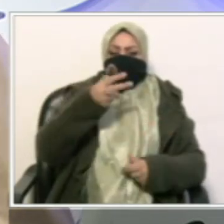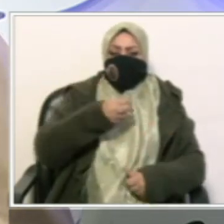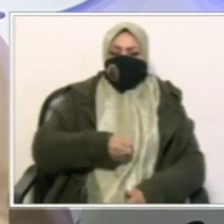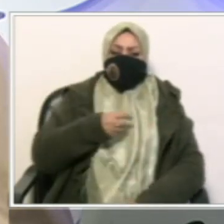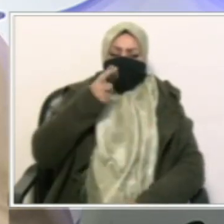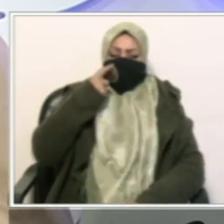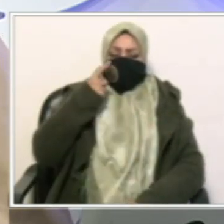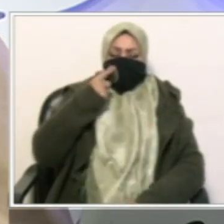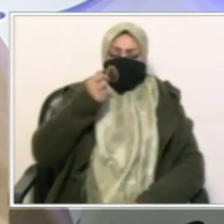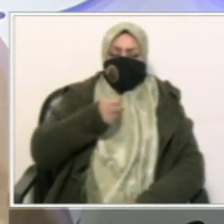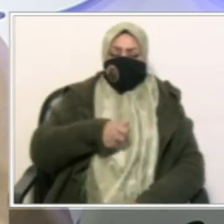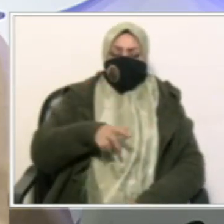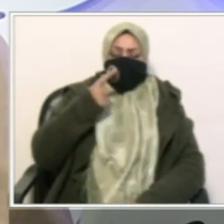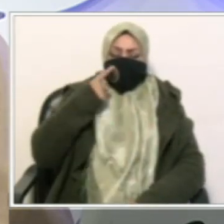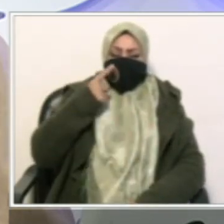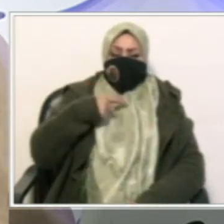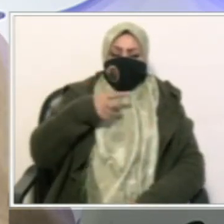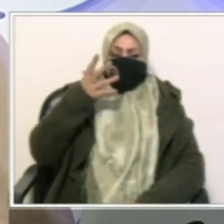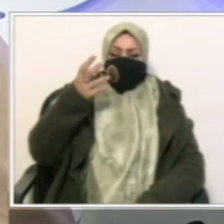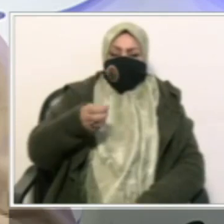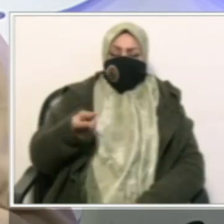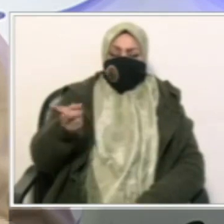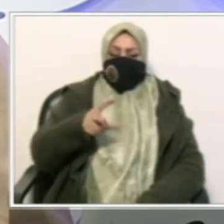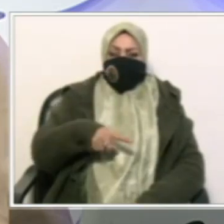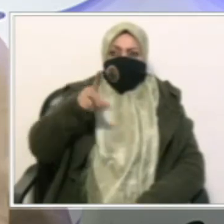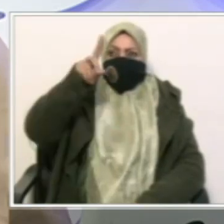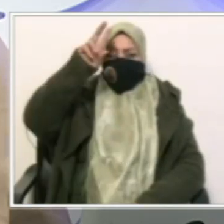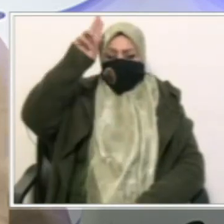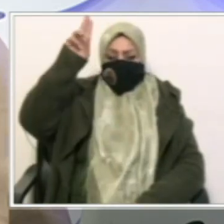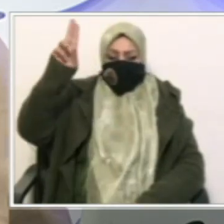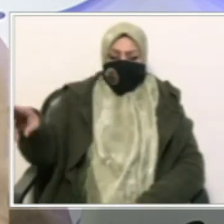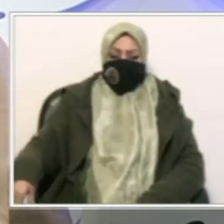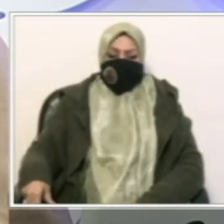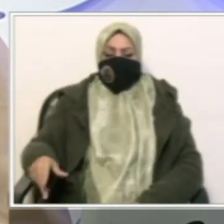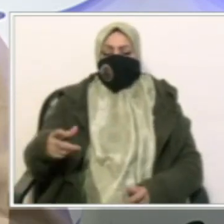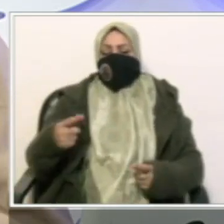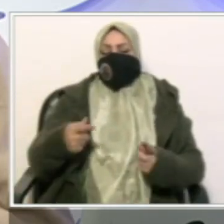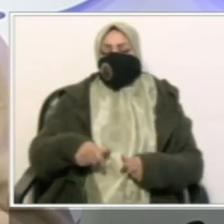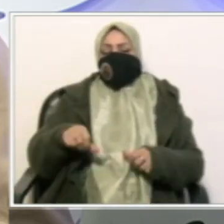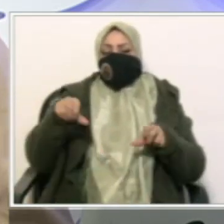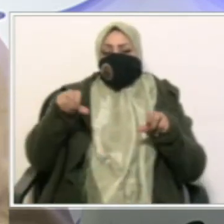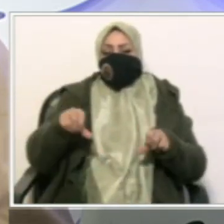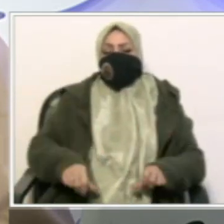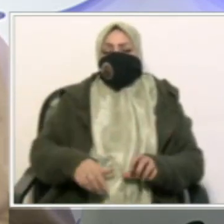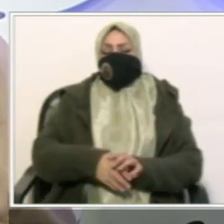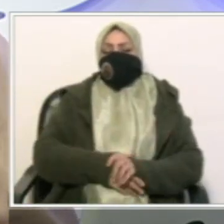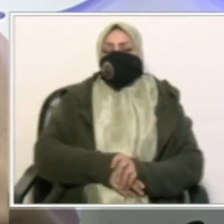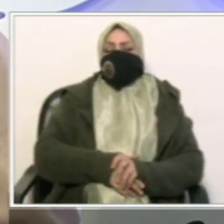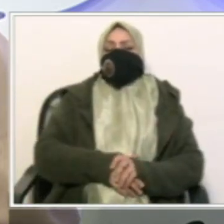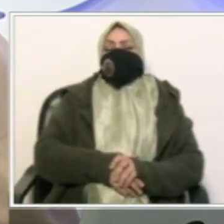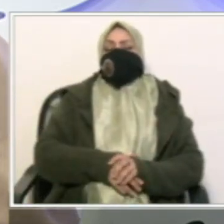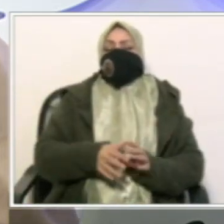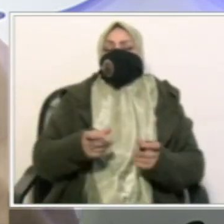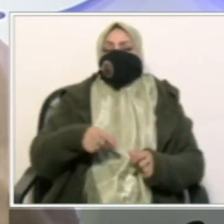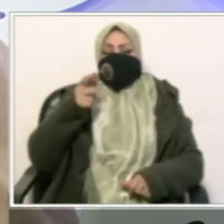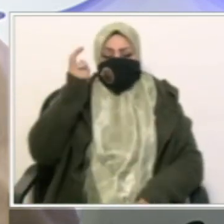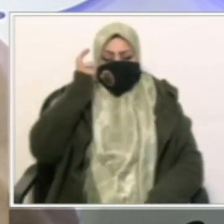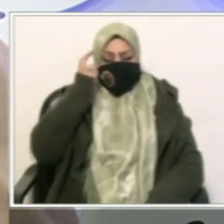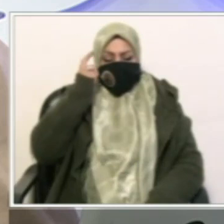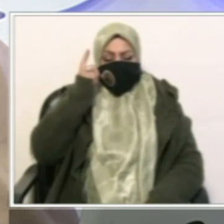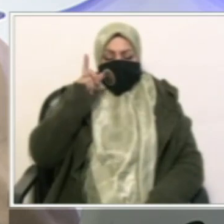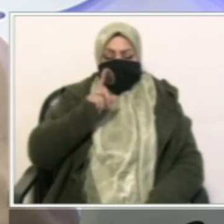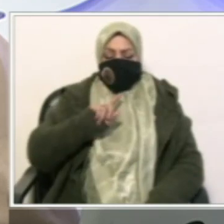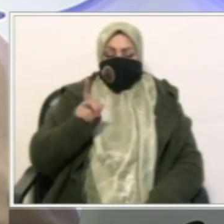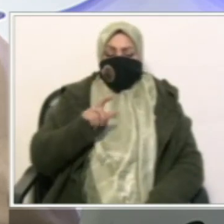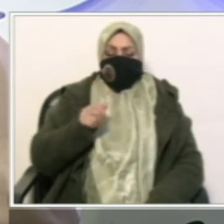خذله الله عز وجل في كثير من المواقف، وهذا ولا يهمنا هذا الأمر، ولا تهمنا تلك يعني المناورات التي